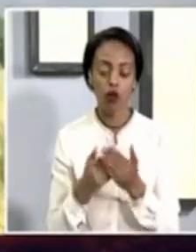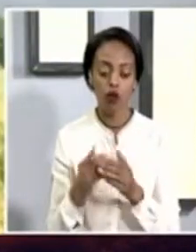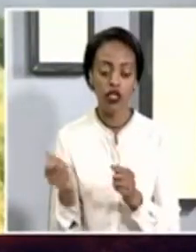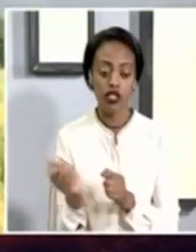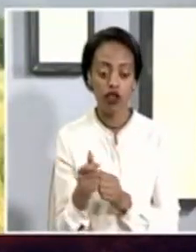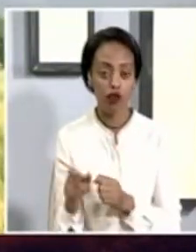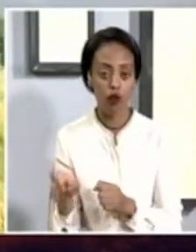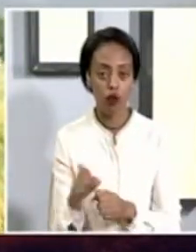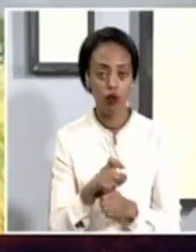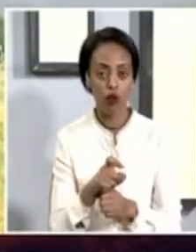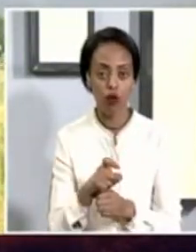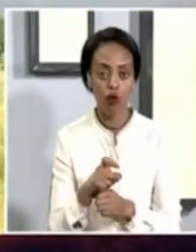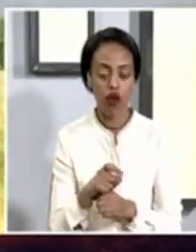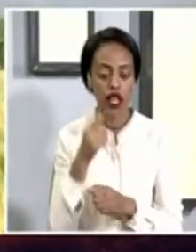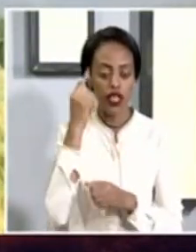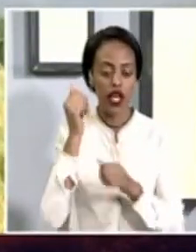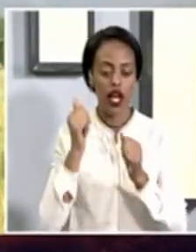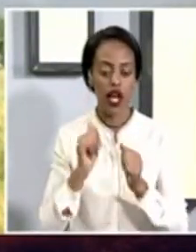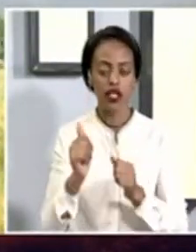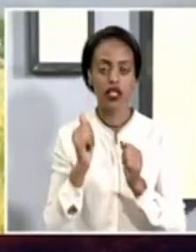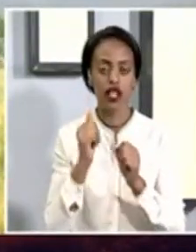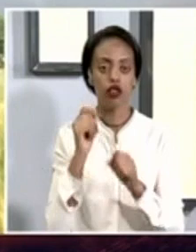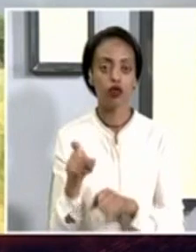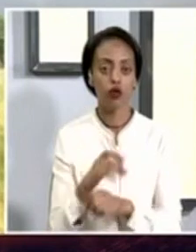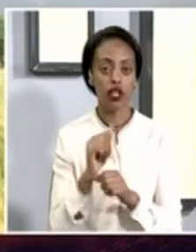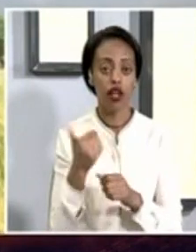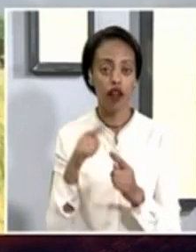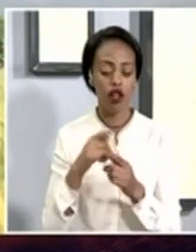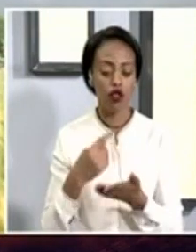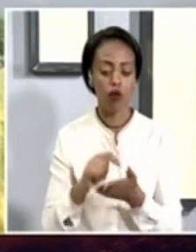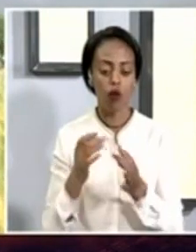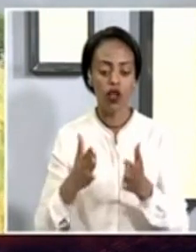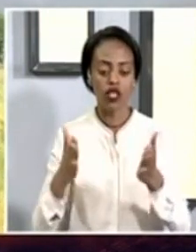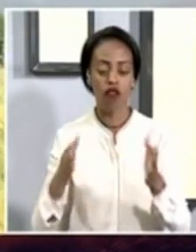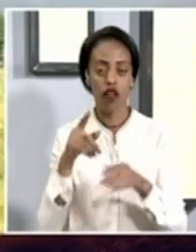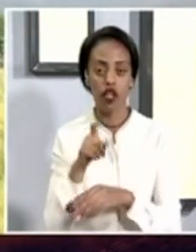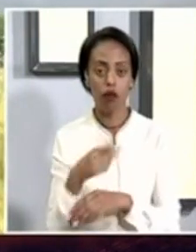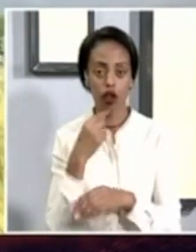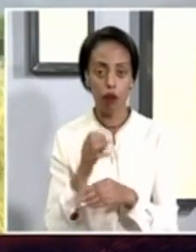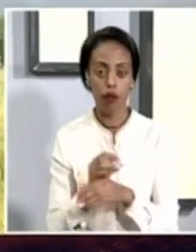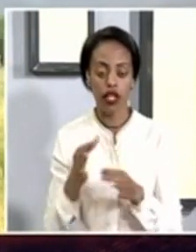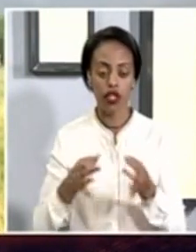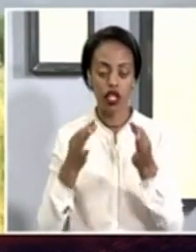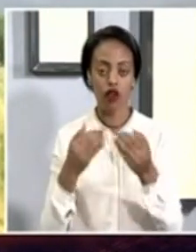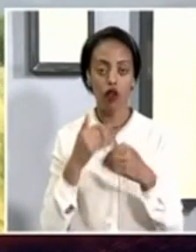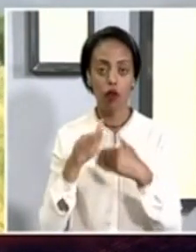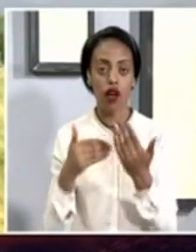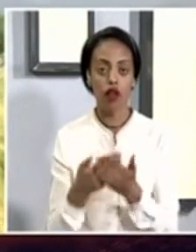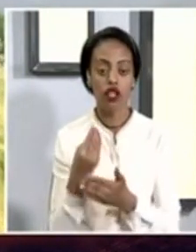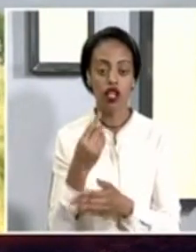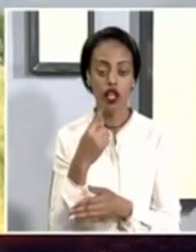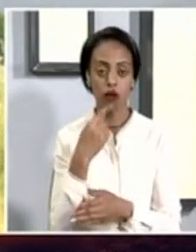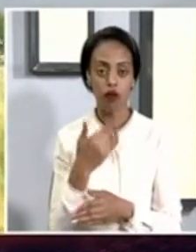ድኣ ዘርእዩ ትግራይ ዓርሳ ዝኽኣለ ትኸውን ትኽእል እያ እዚ ድማ ናብ ካልእ ተመክሮታት ምጋፋሕ ይግባእ ክብሉ መልእኽቲ ሓሊፎም ኣለው ብሓፈሻ እንታይ እዮም ኢሎም